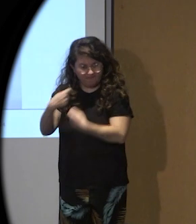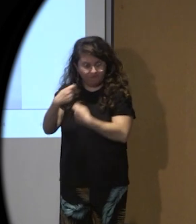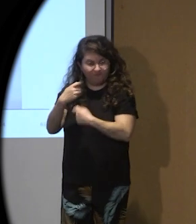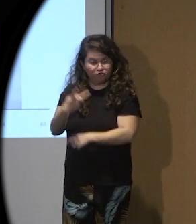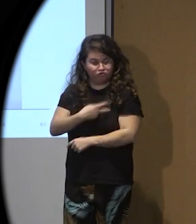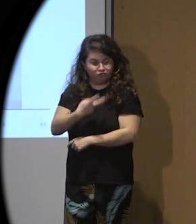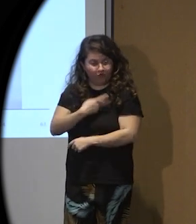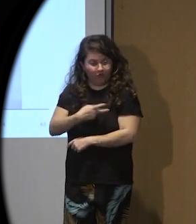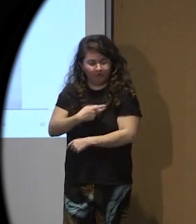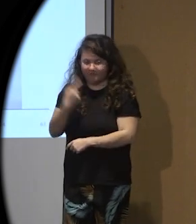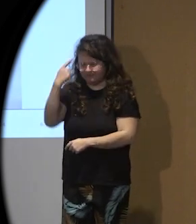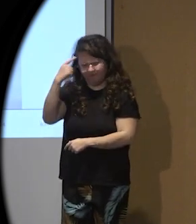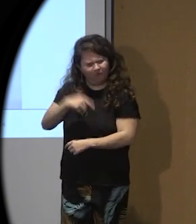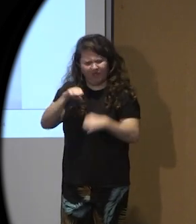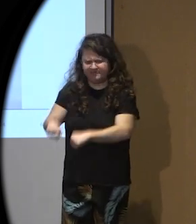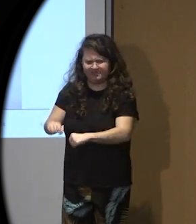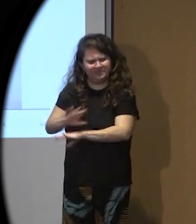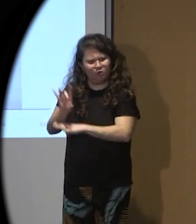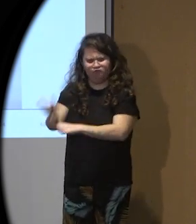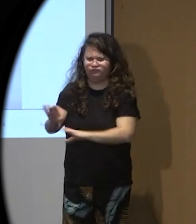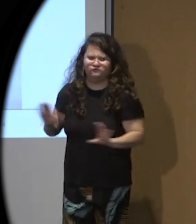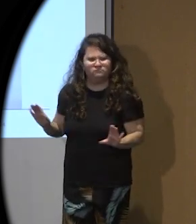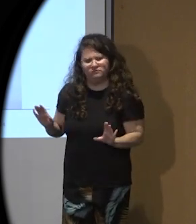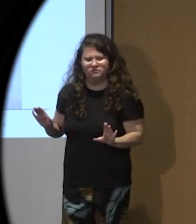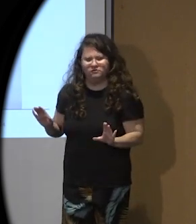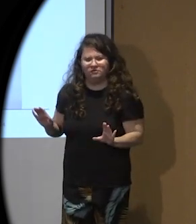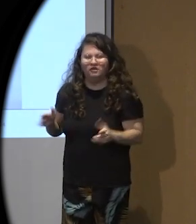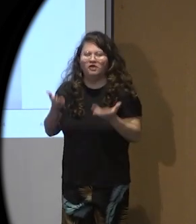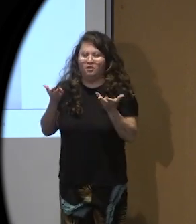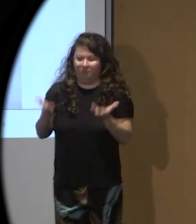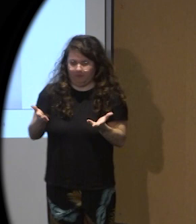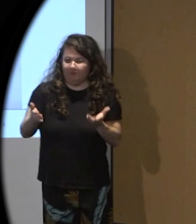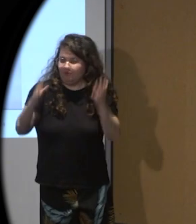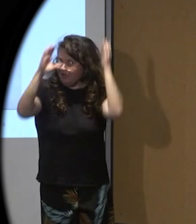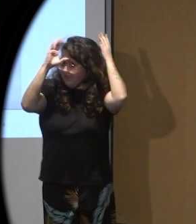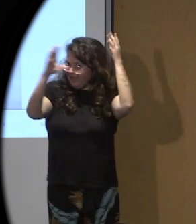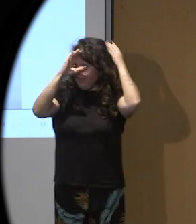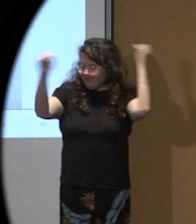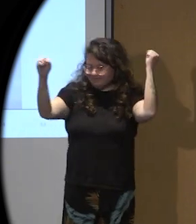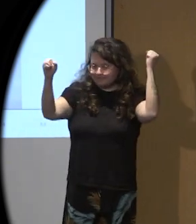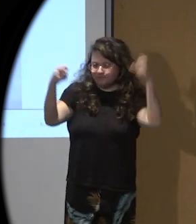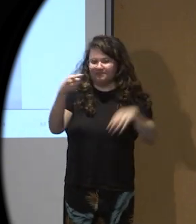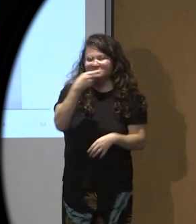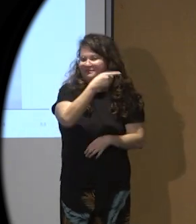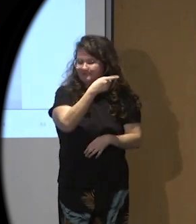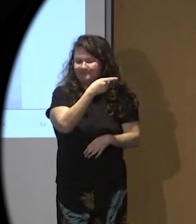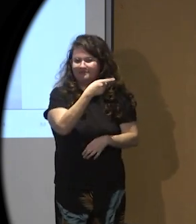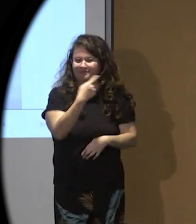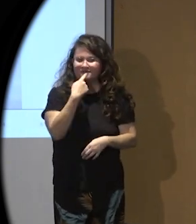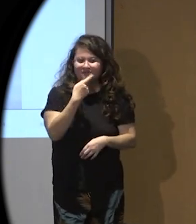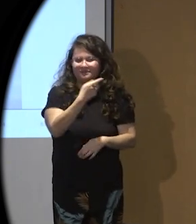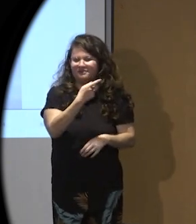tenir bon. Et puis, l'académie a produit des certificats qu'on